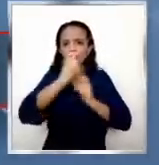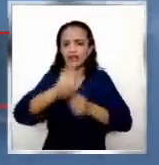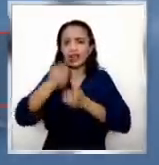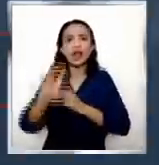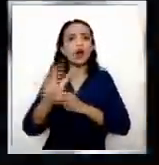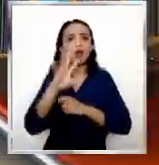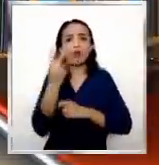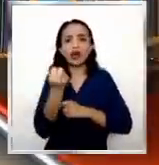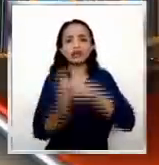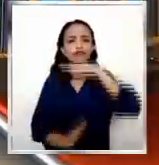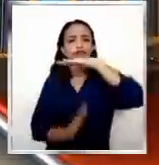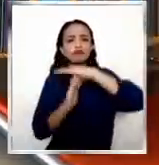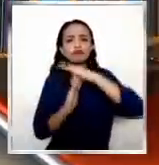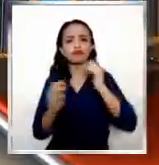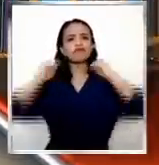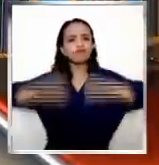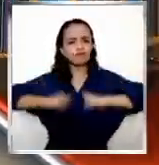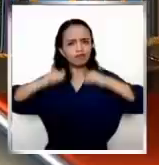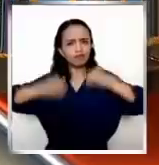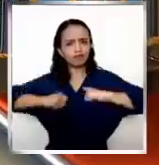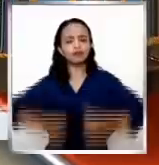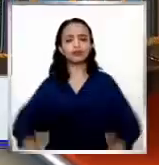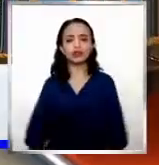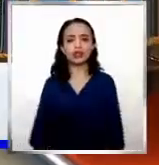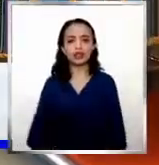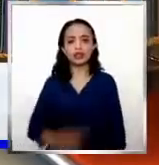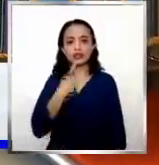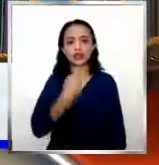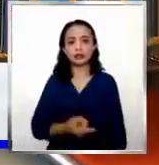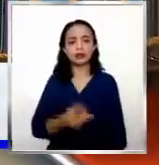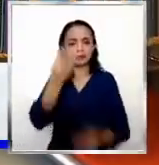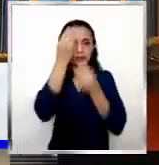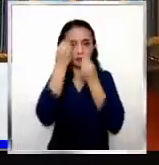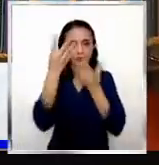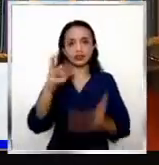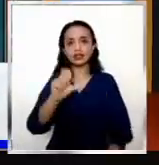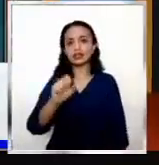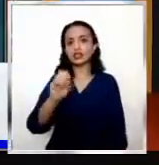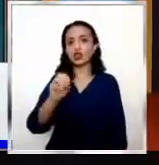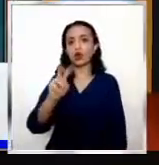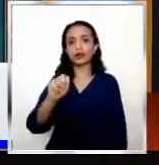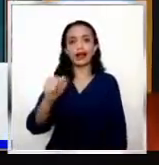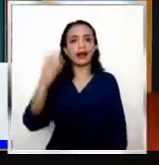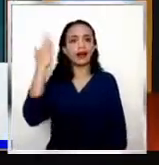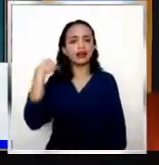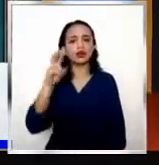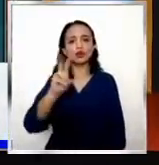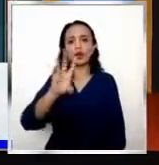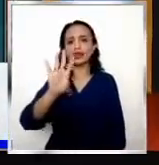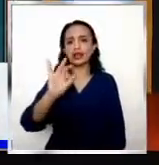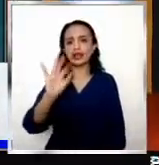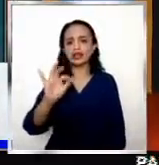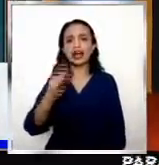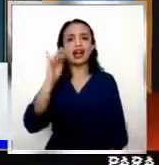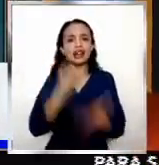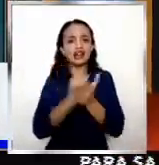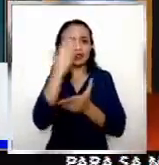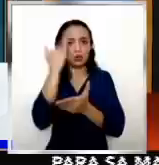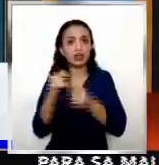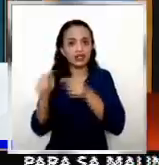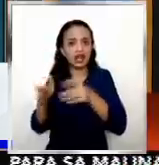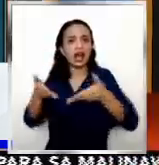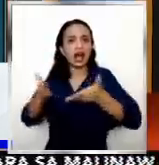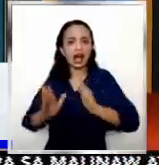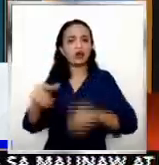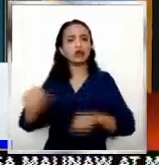ng kasunduan. Sa kanyang State of the Nation Address noong 2019, sinabi ng Pangulo na kaya raw pinayagan niya ang China na